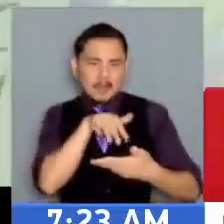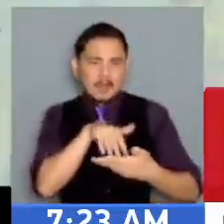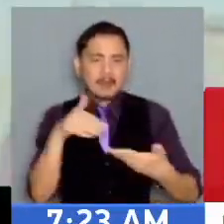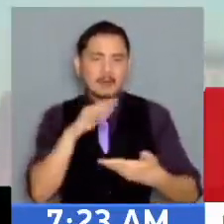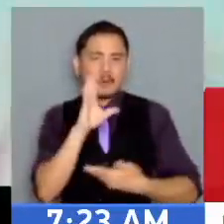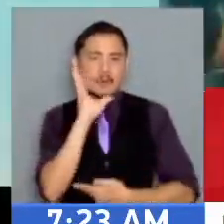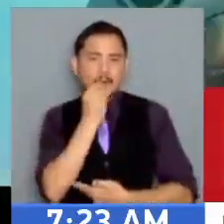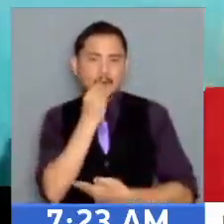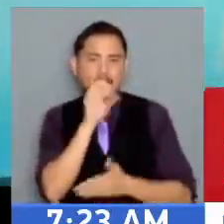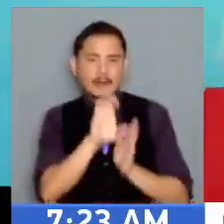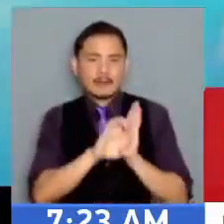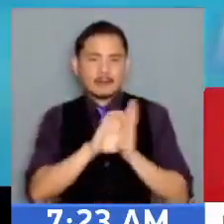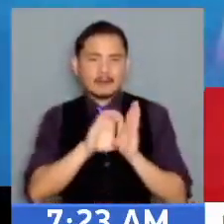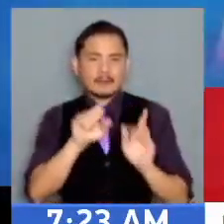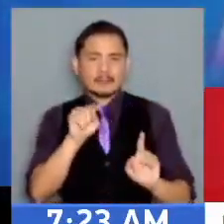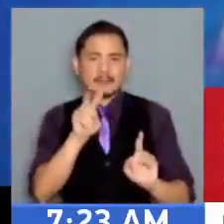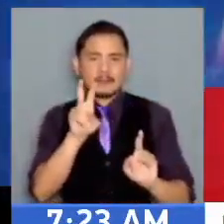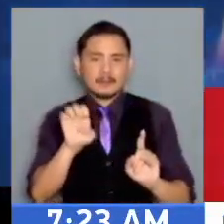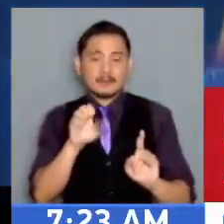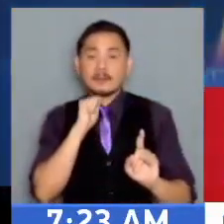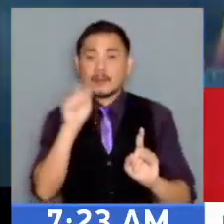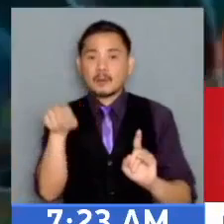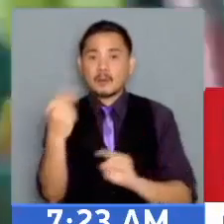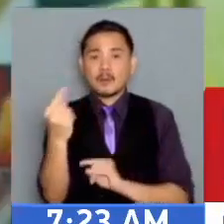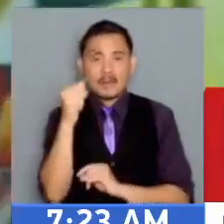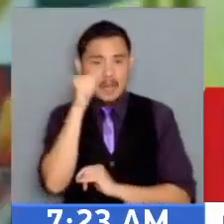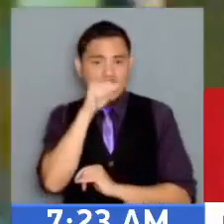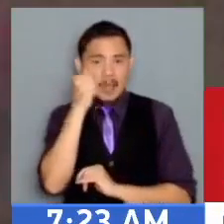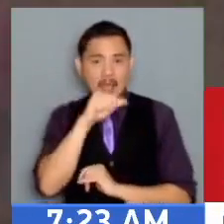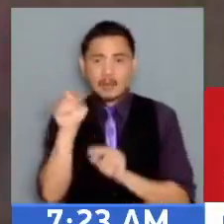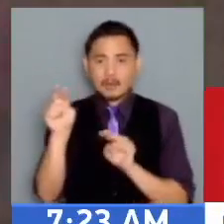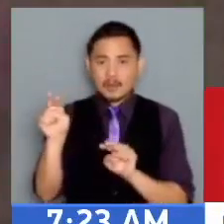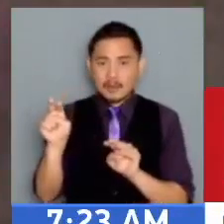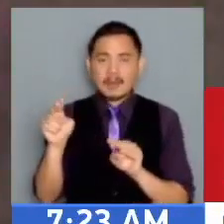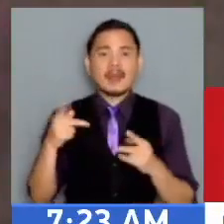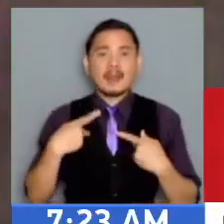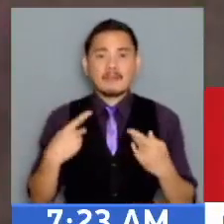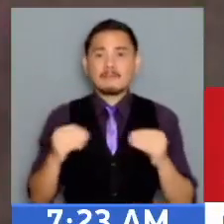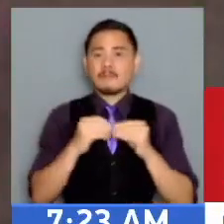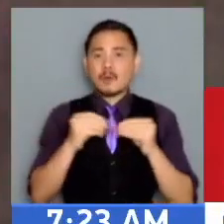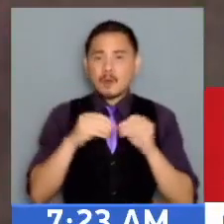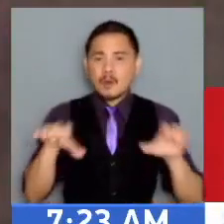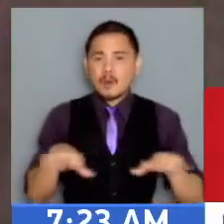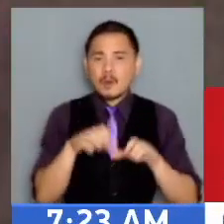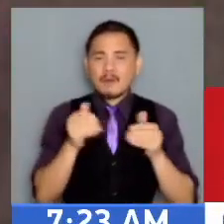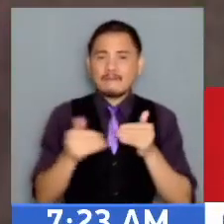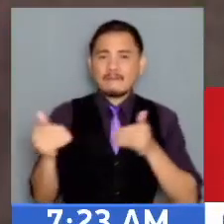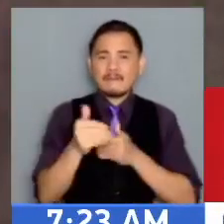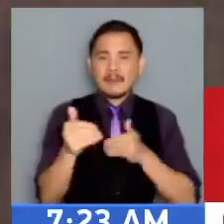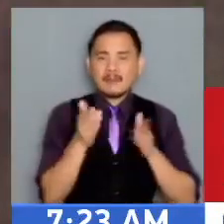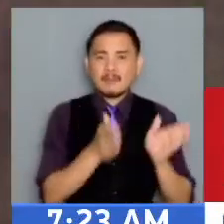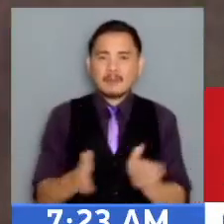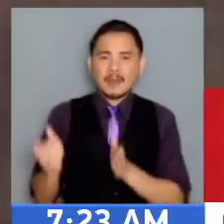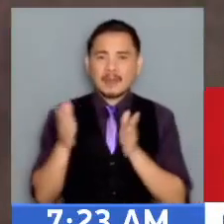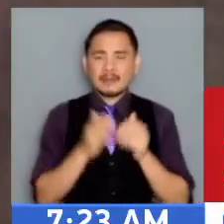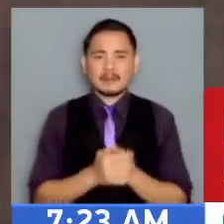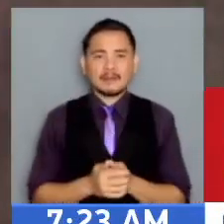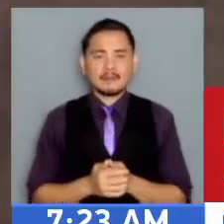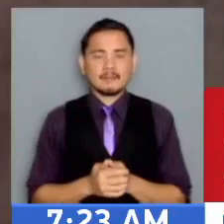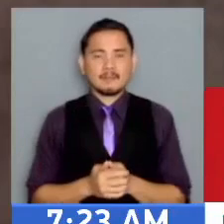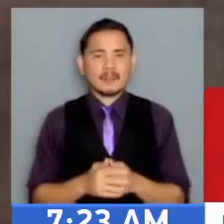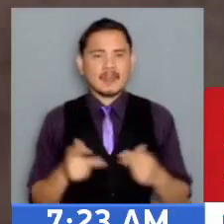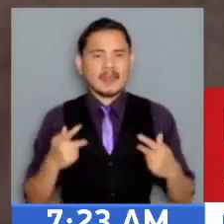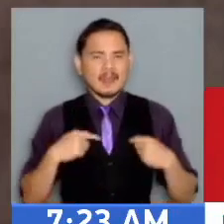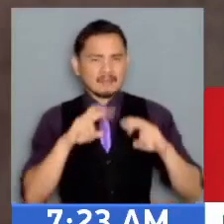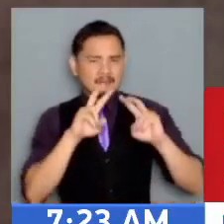lang sa panonood ng anime version nito. Yung pinaka-importanteng way para mas makilala mo yung karakter mo is